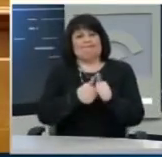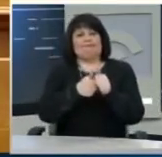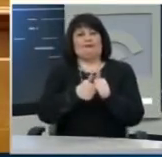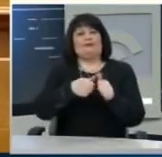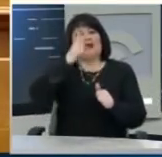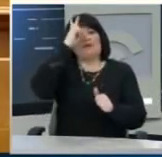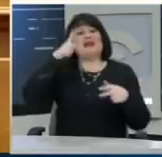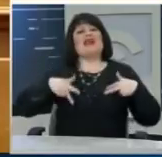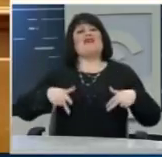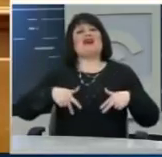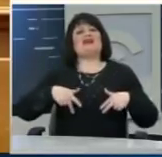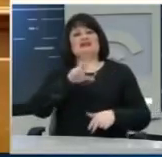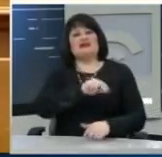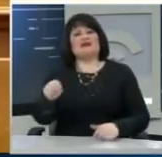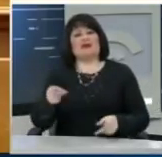γερμανική κυβέρνηση.